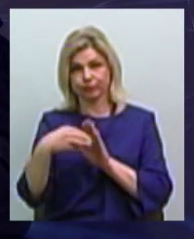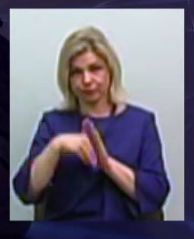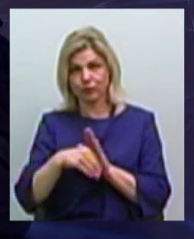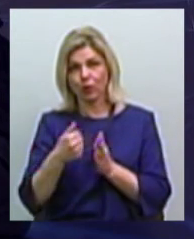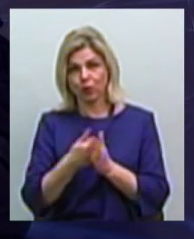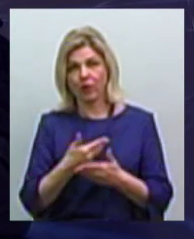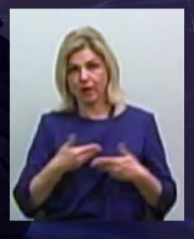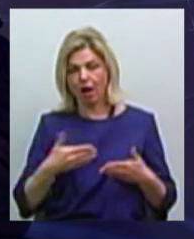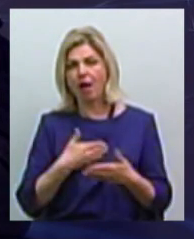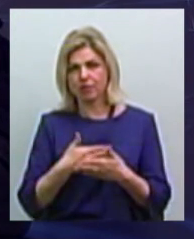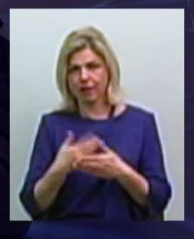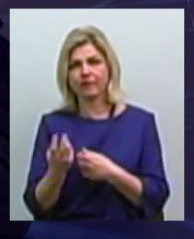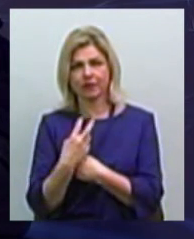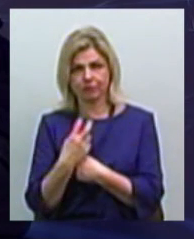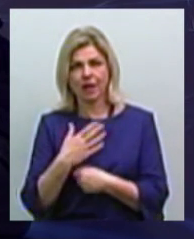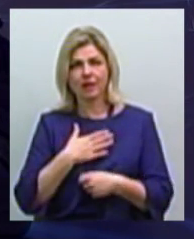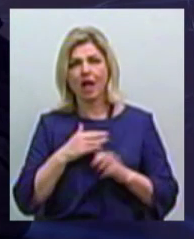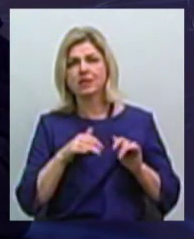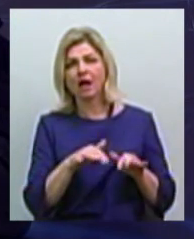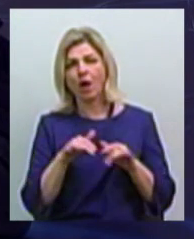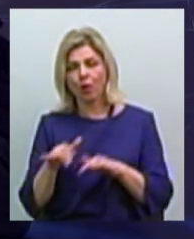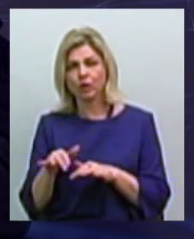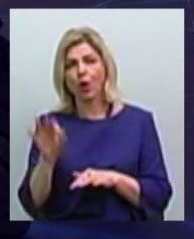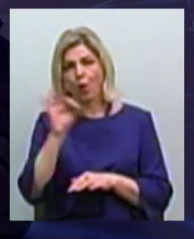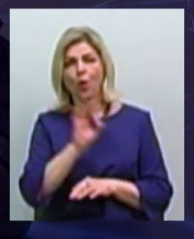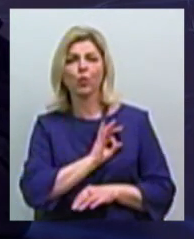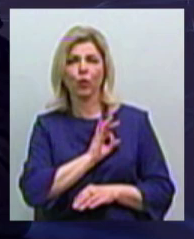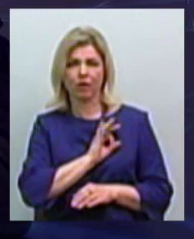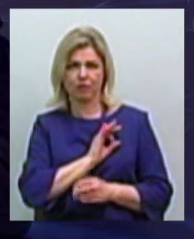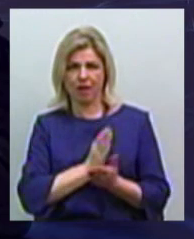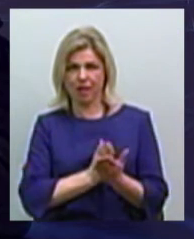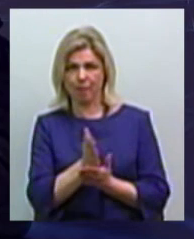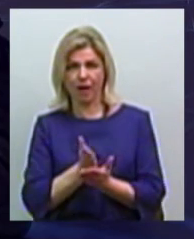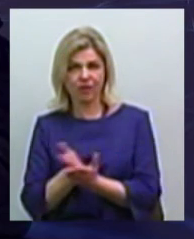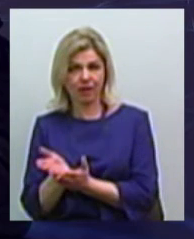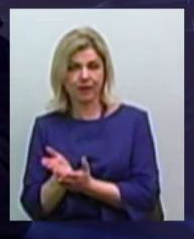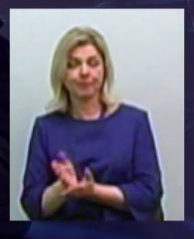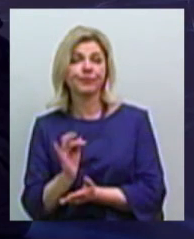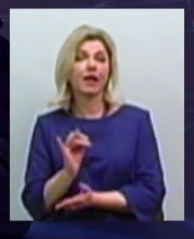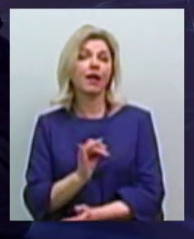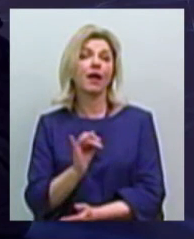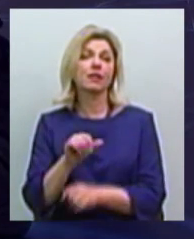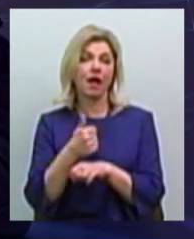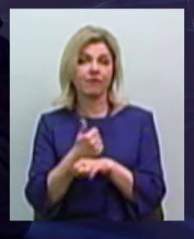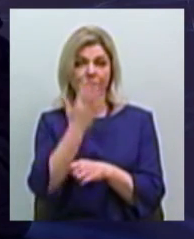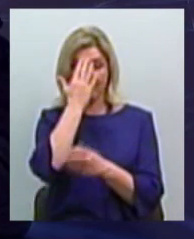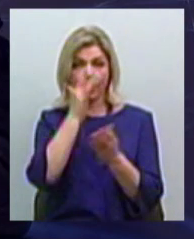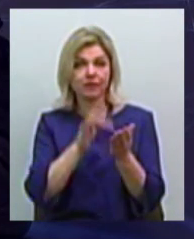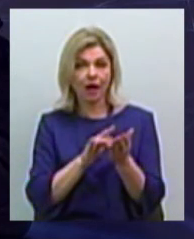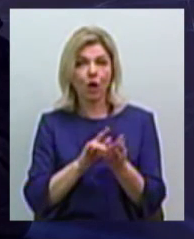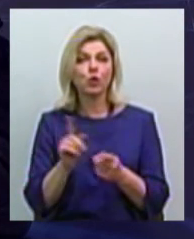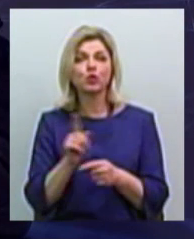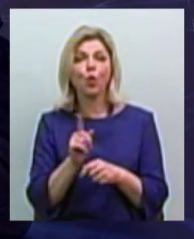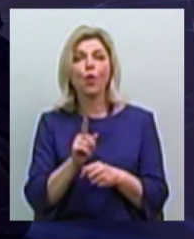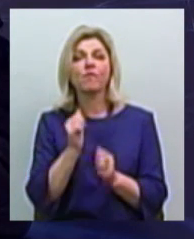дуже активно до наших заходів, які ми проводимо саме правопросвітницького характеру. І наша яка головна мета, щоб